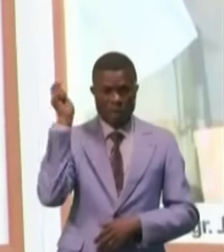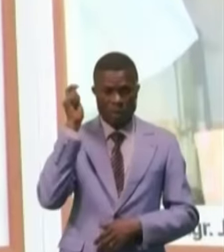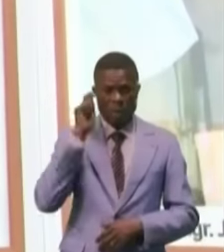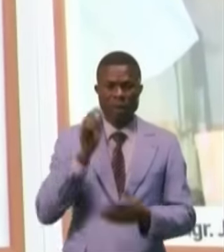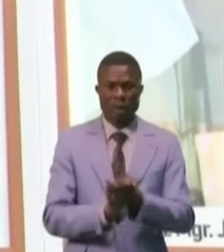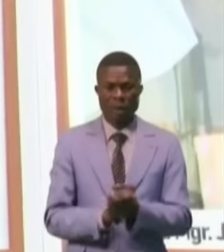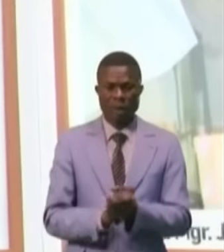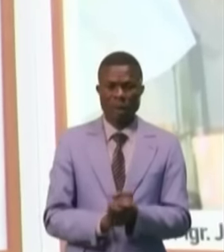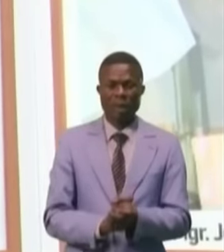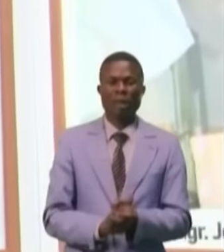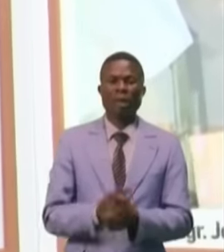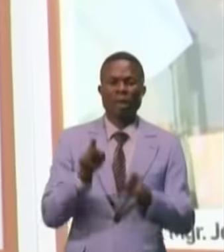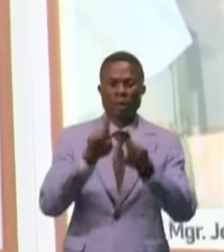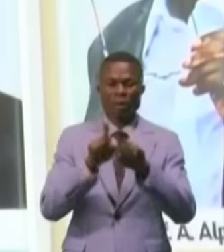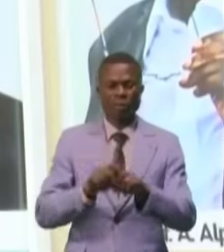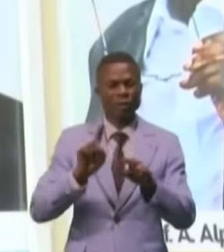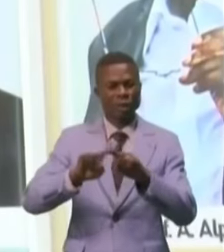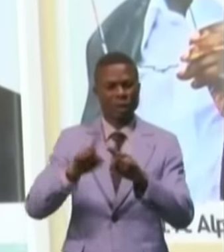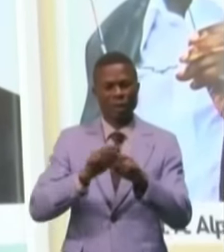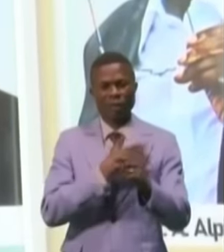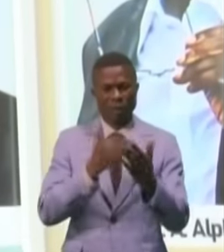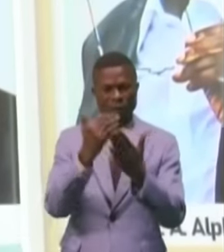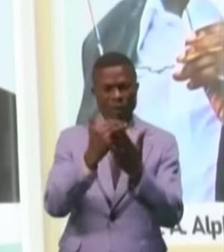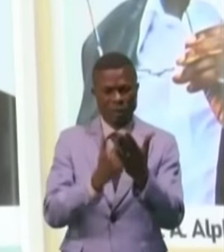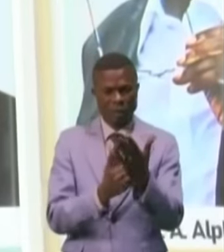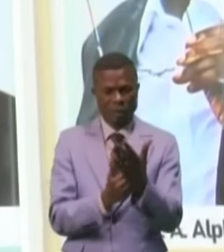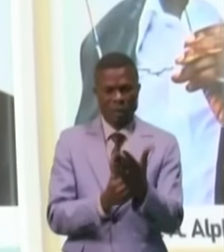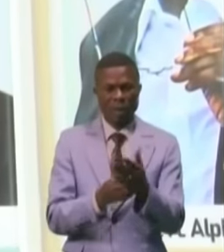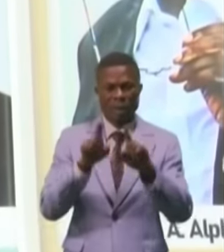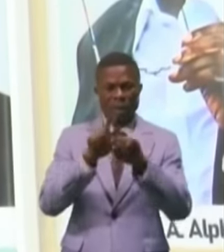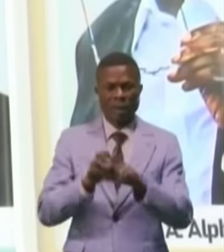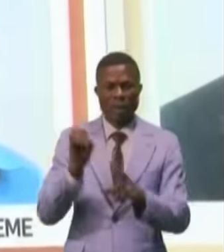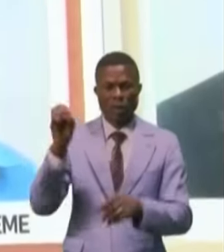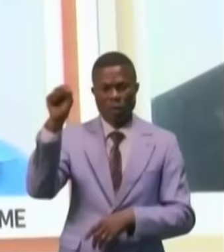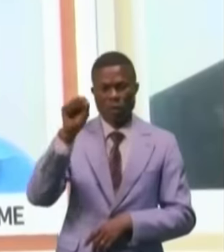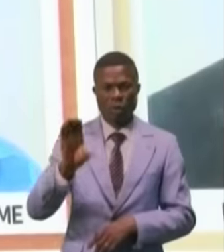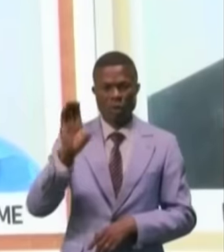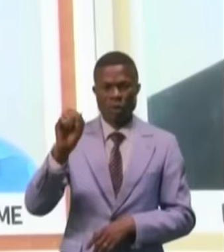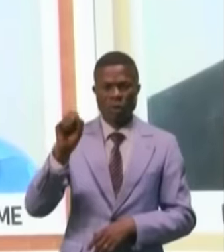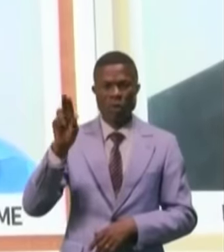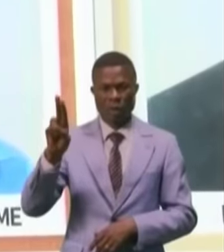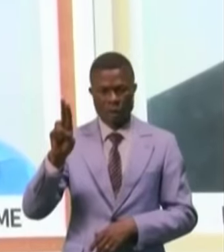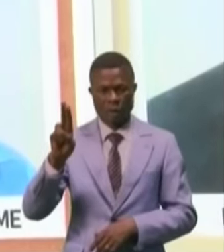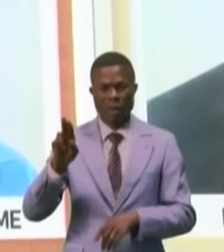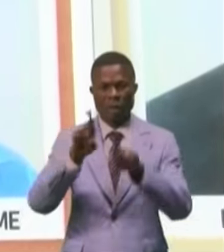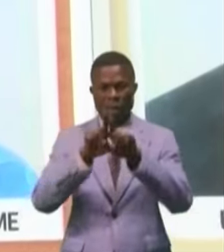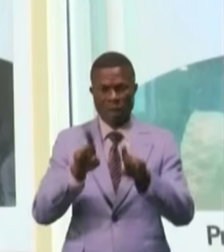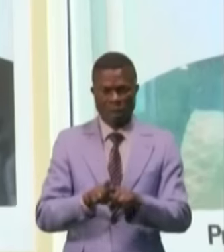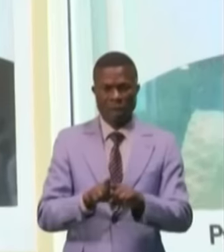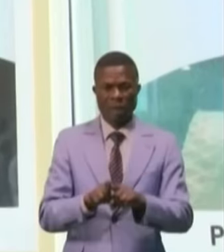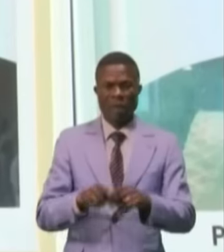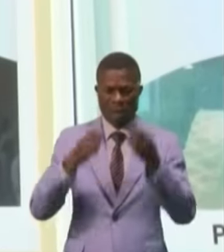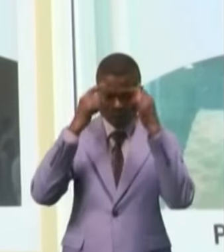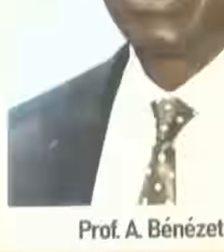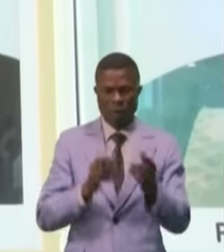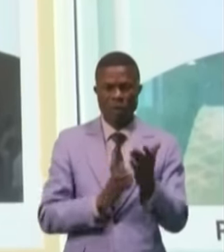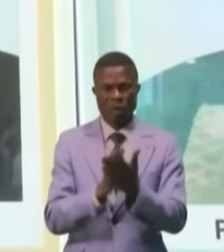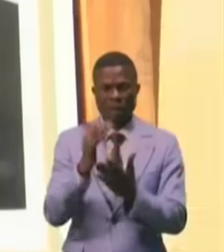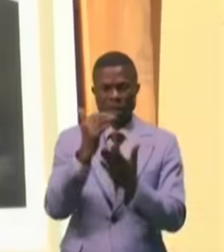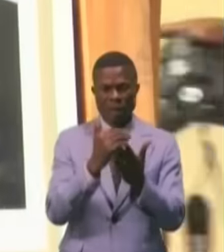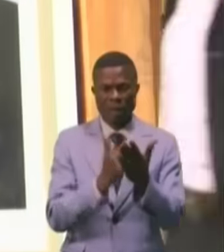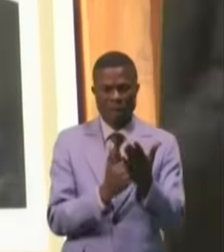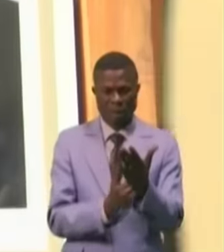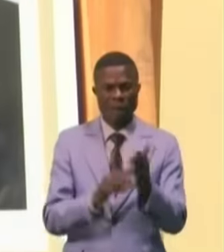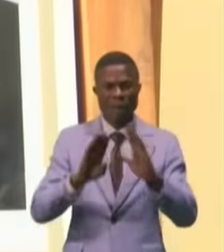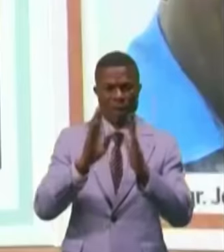Vincent Moulago, Ntedi Kankonde, Oscar Bimweni Kweshi, Nye Metese, Benezé Boujou, Ngindou